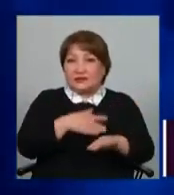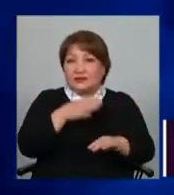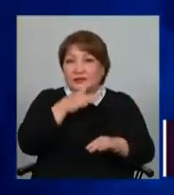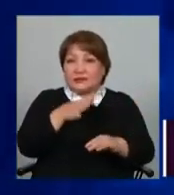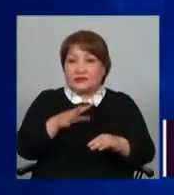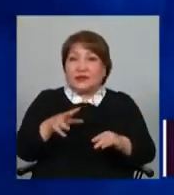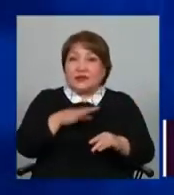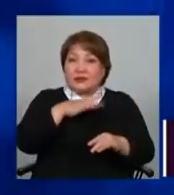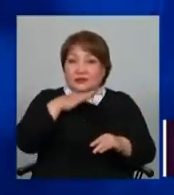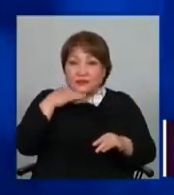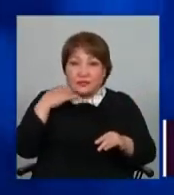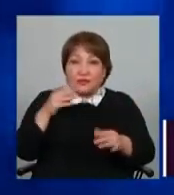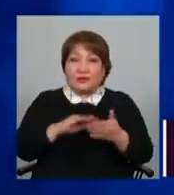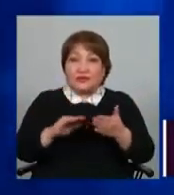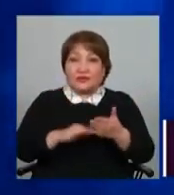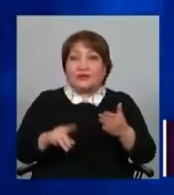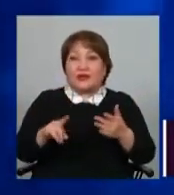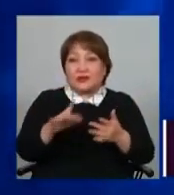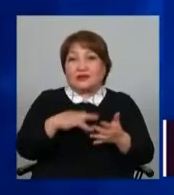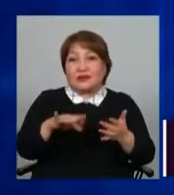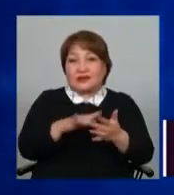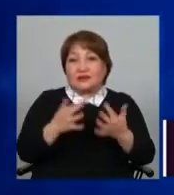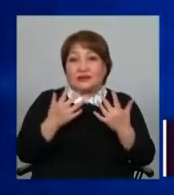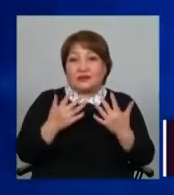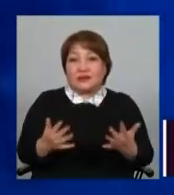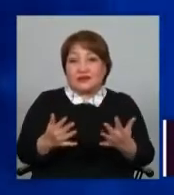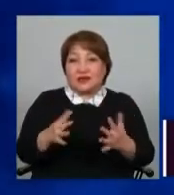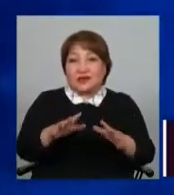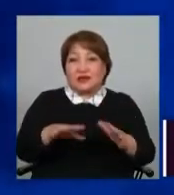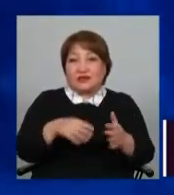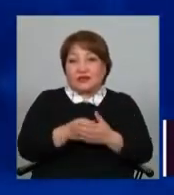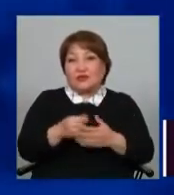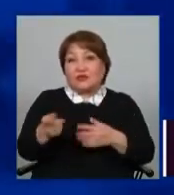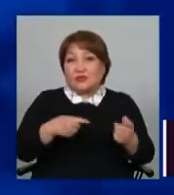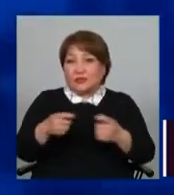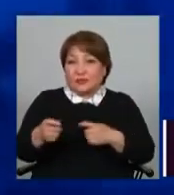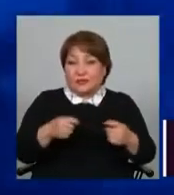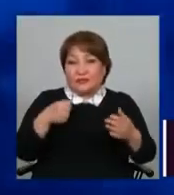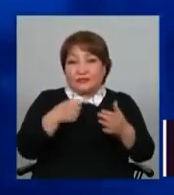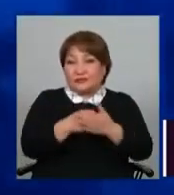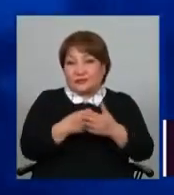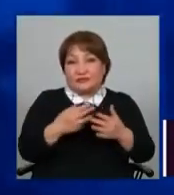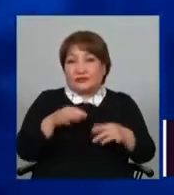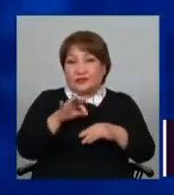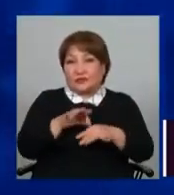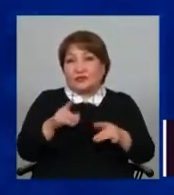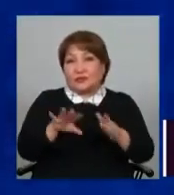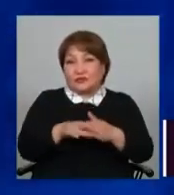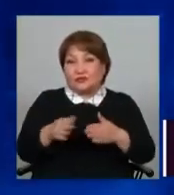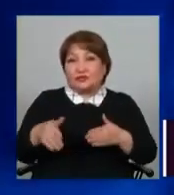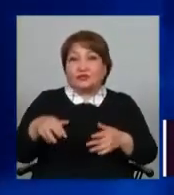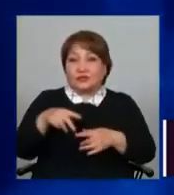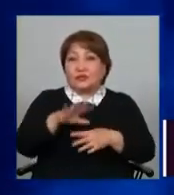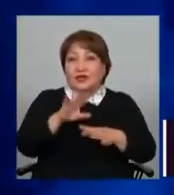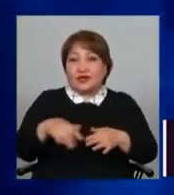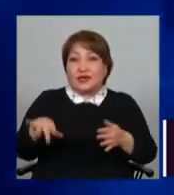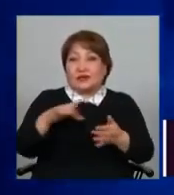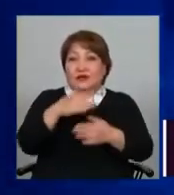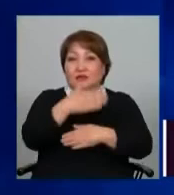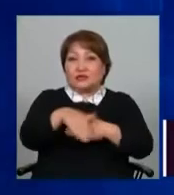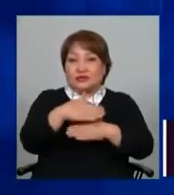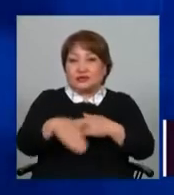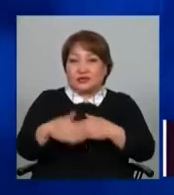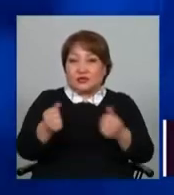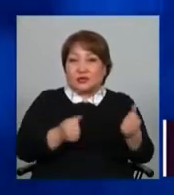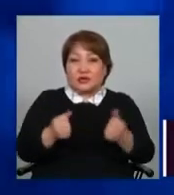жылы жабылған қақпақтай қалалықтардың талабы билікке жетпеген сыңайлы. Жүргінші бұлай тұрсын қала көшелерінде көлікпен қатынау